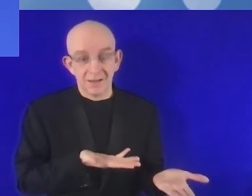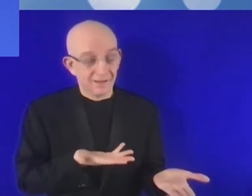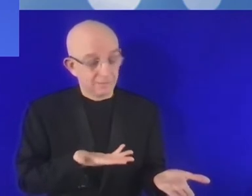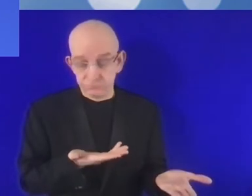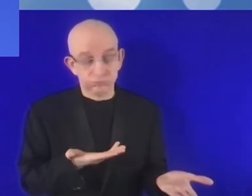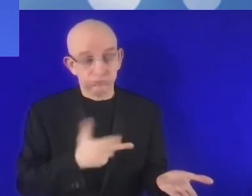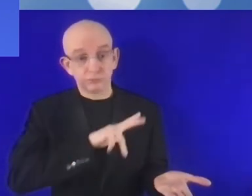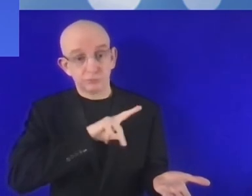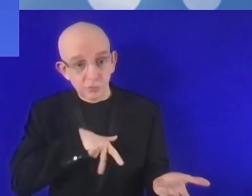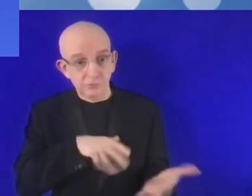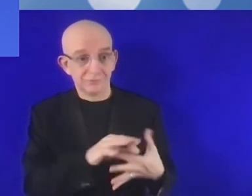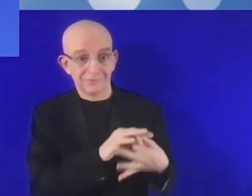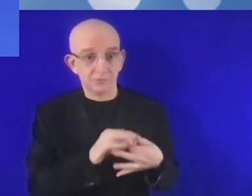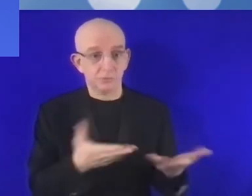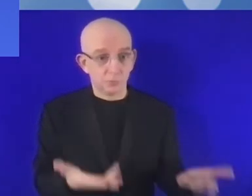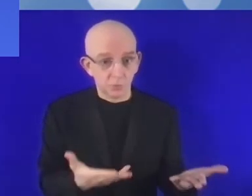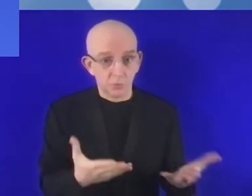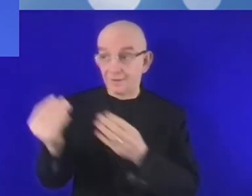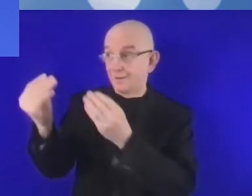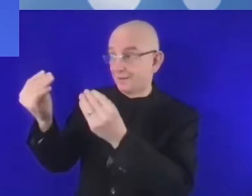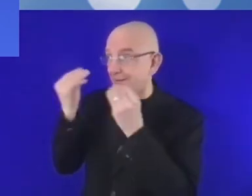عدم الوصول إلى الإنترنت